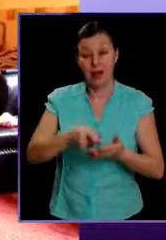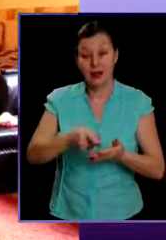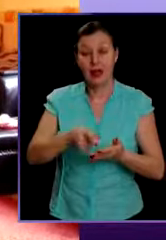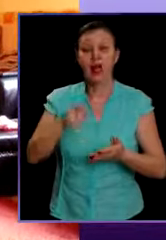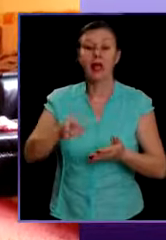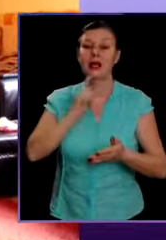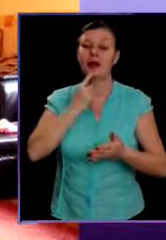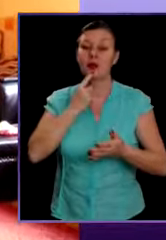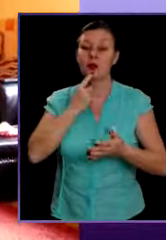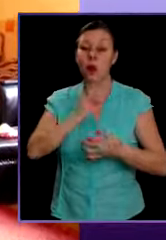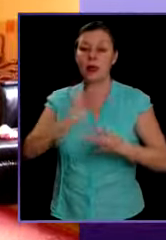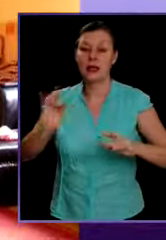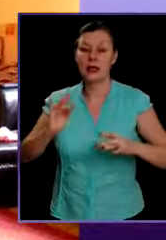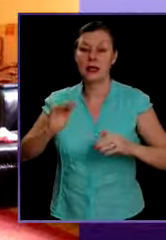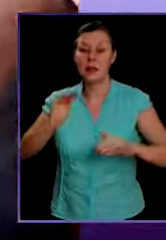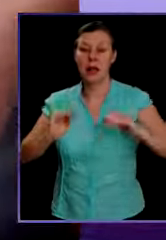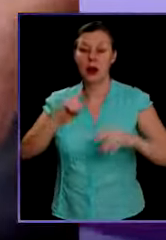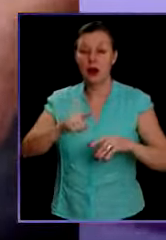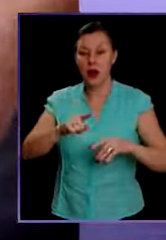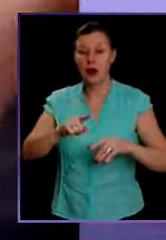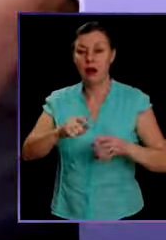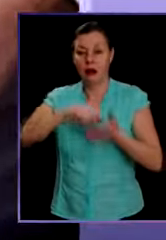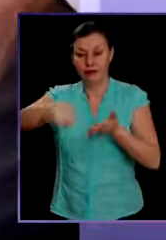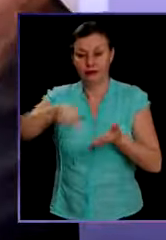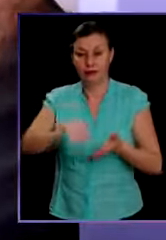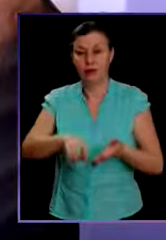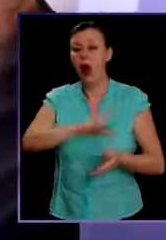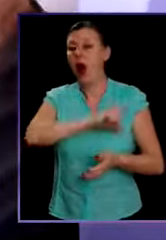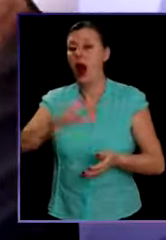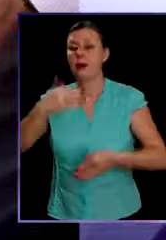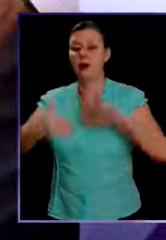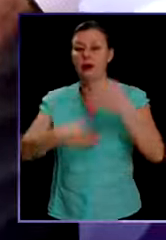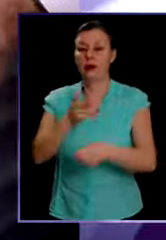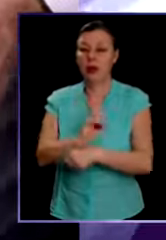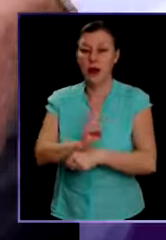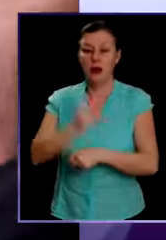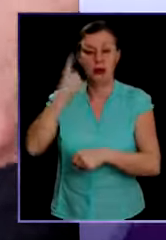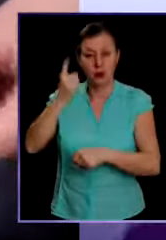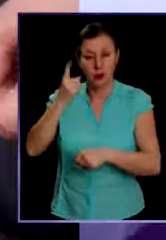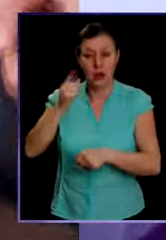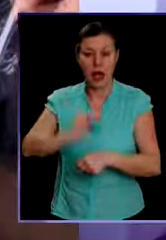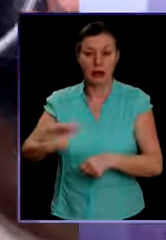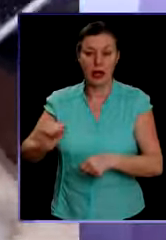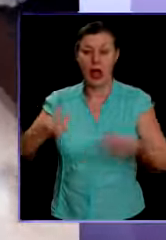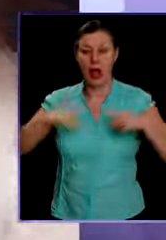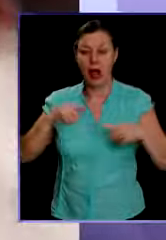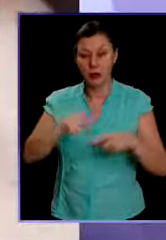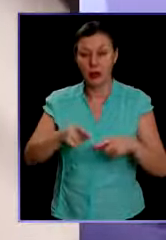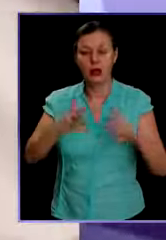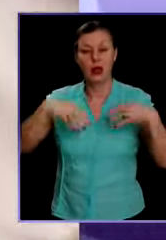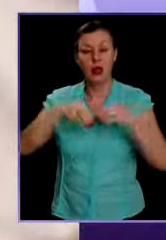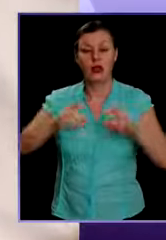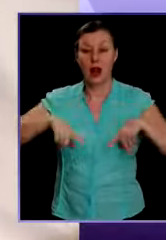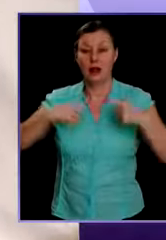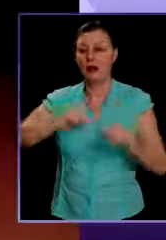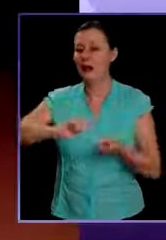átvállalták Simon szöveti cukorszintmérőjének finanszírozását. Amióta folyamatosan ellenőrizni tudják Simi állapotát, azóta